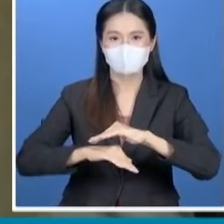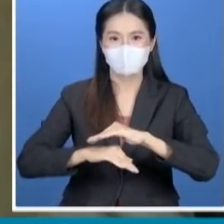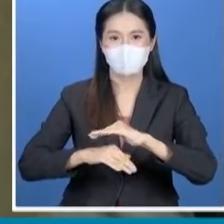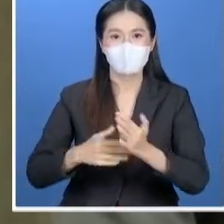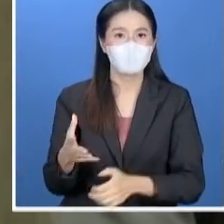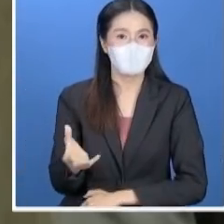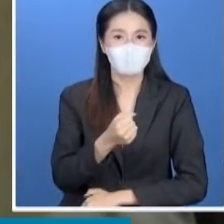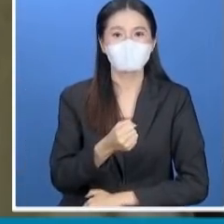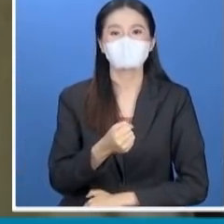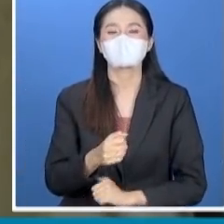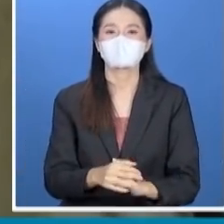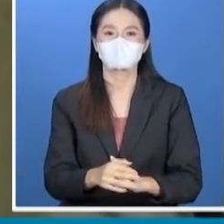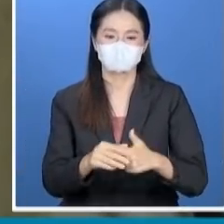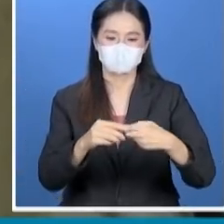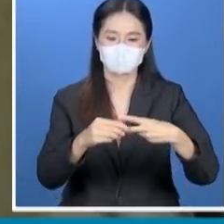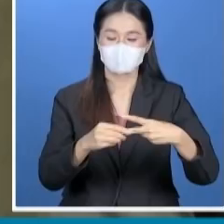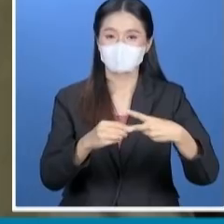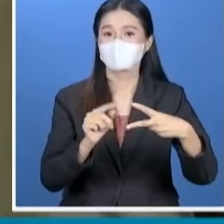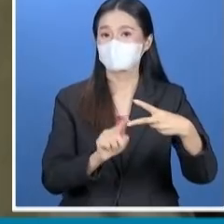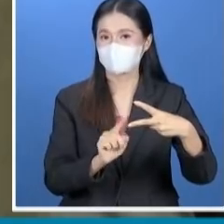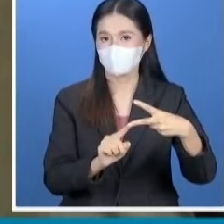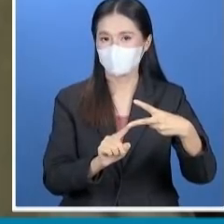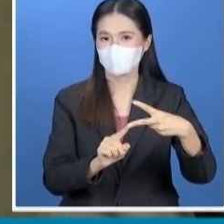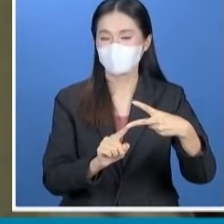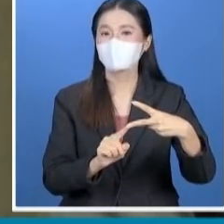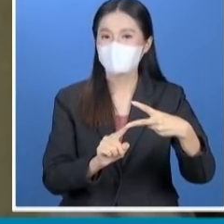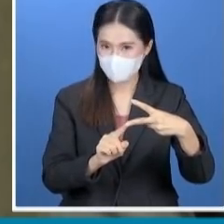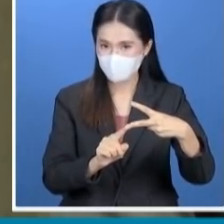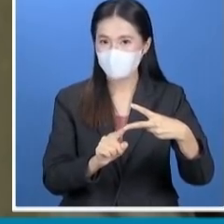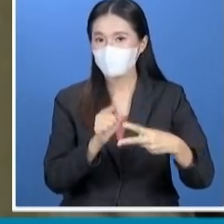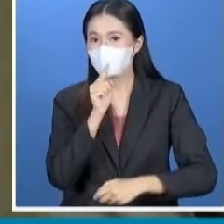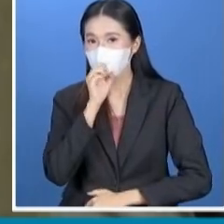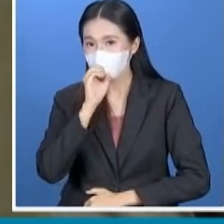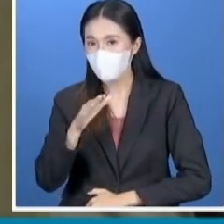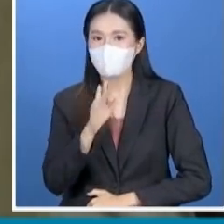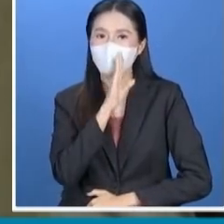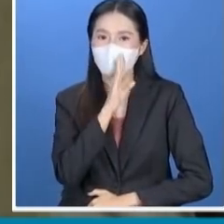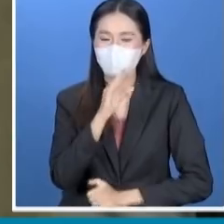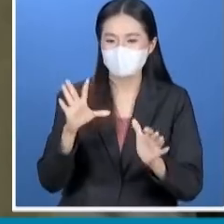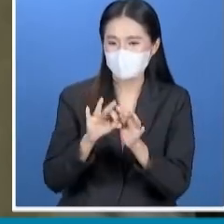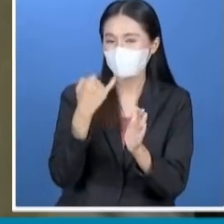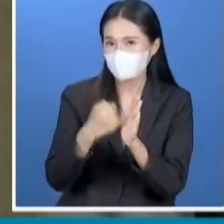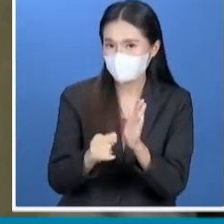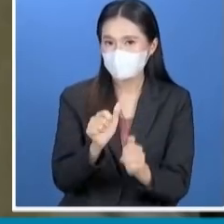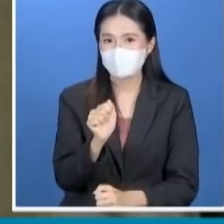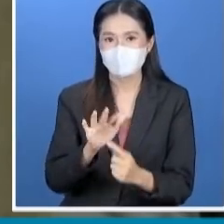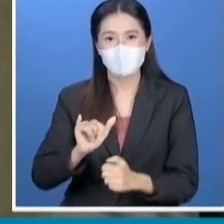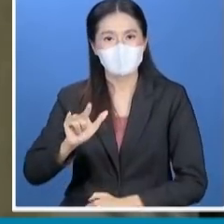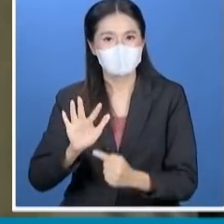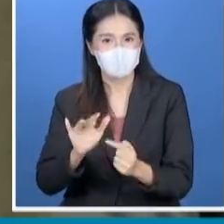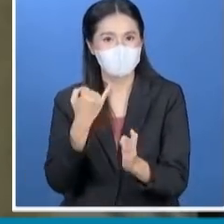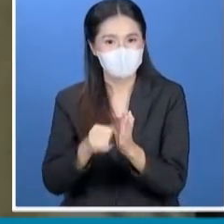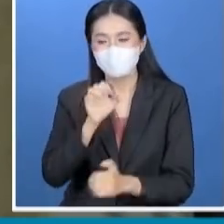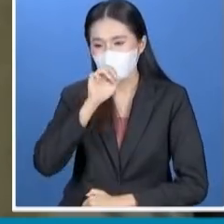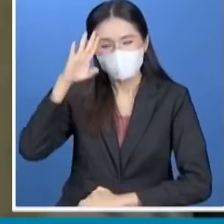ระทำผิด 2. เป็นผู้ใช้ให้ผู้อื่นแจ้งข้อความอันเป็นเท็จเกี่ยวกับความผิดอาญาแก่พนักงาน